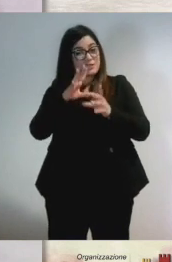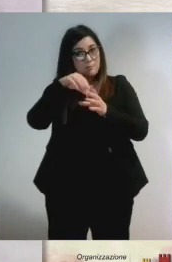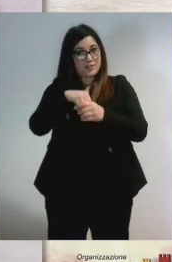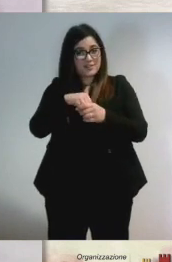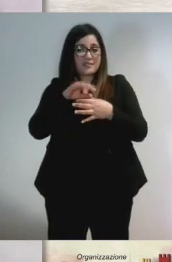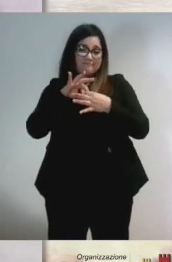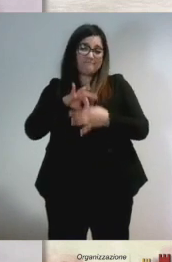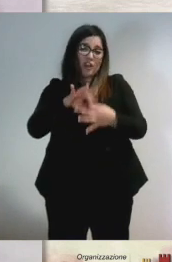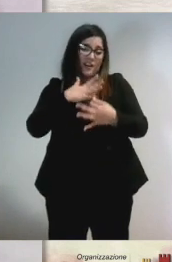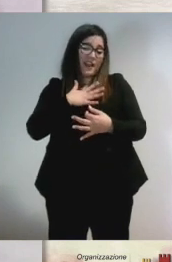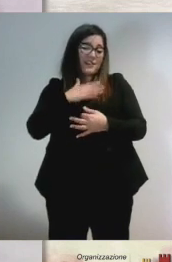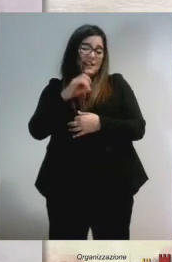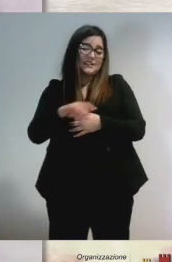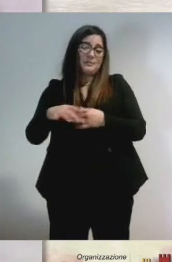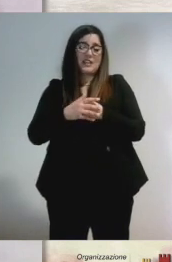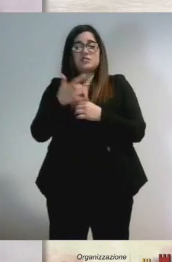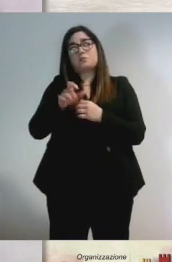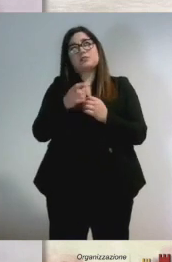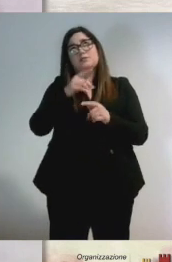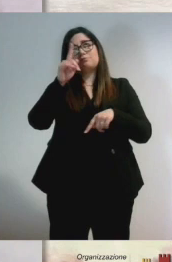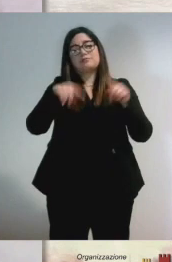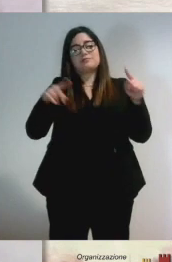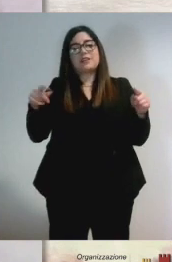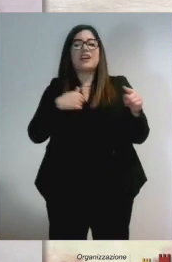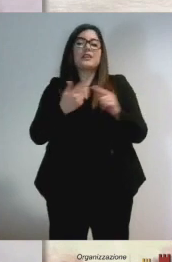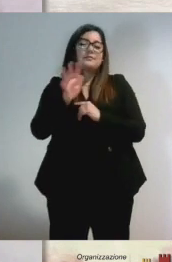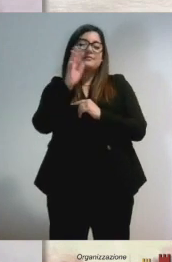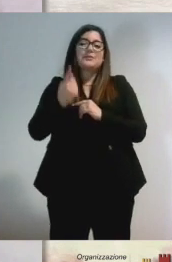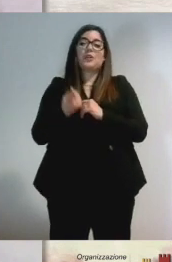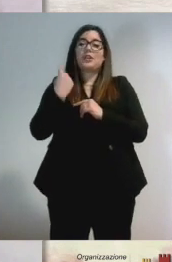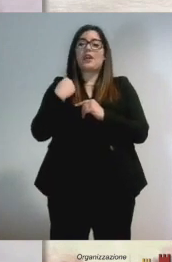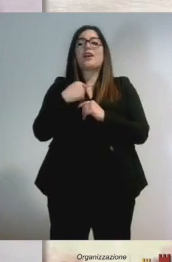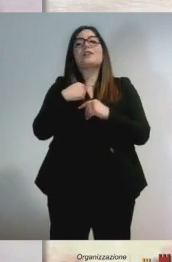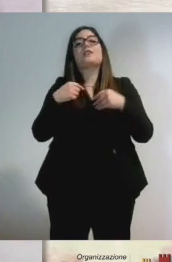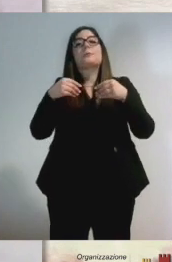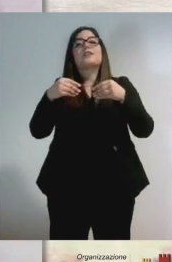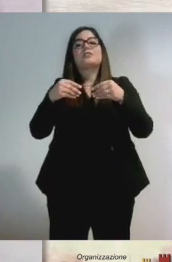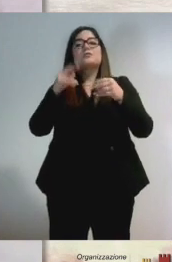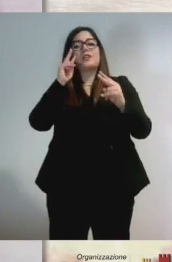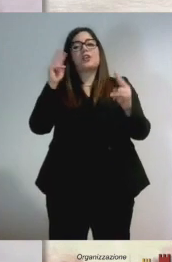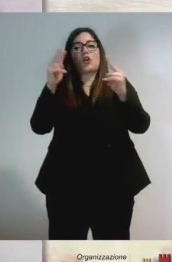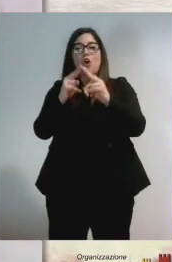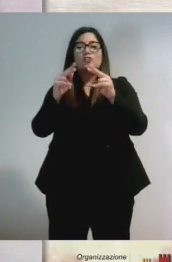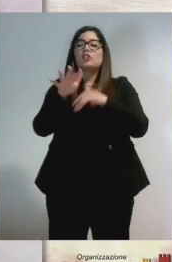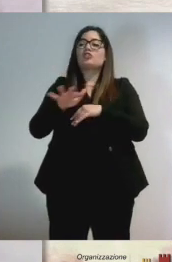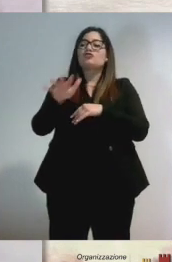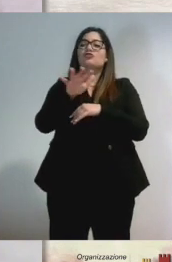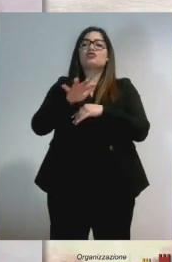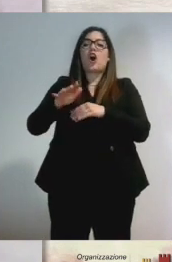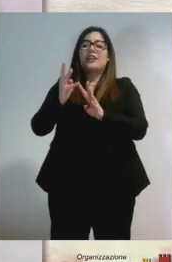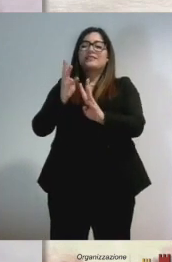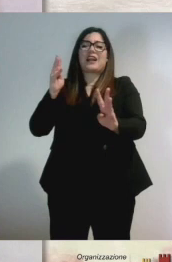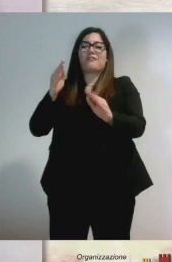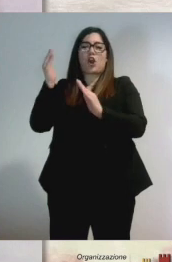per tanti motivi Io ieri ho partecipato a un incontro sulla zona traffico limitato è un dibattito col procuratore della